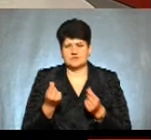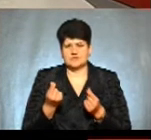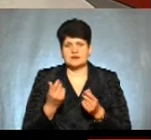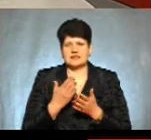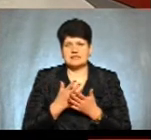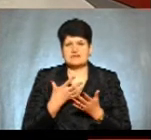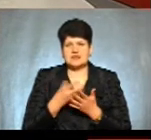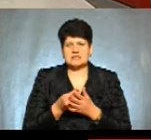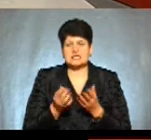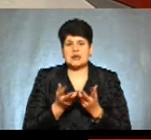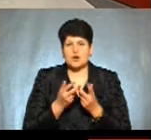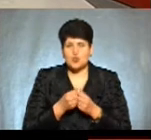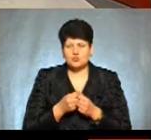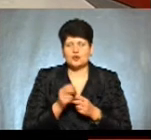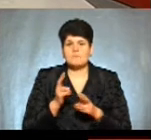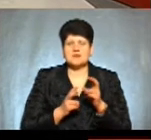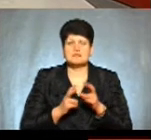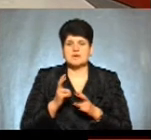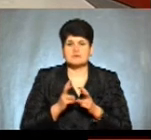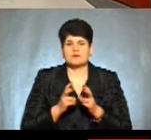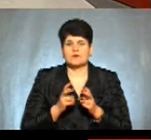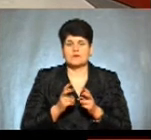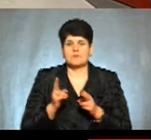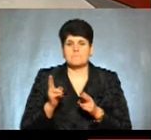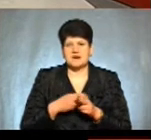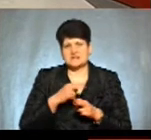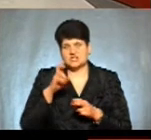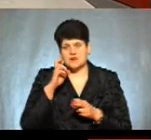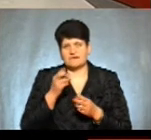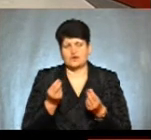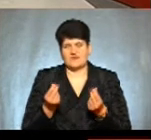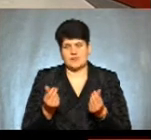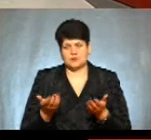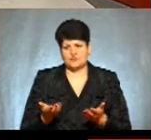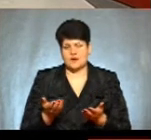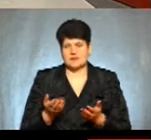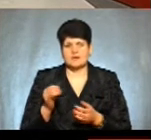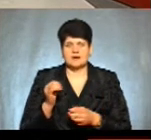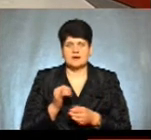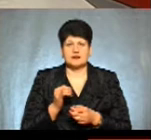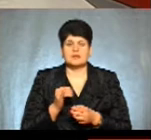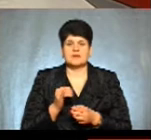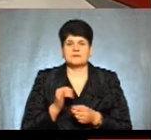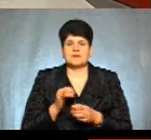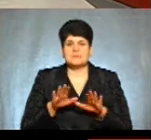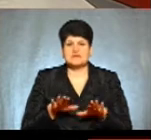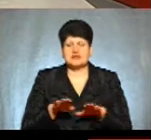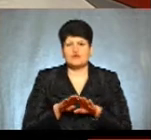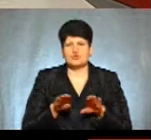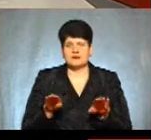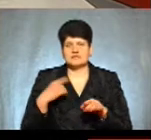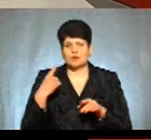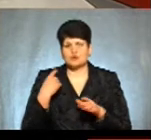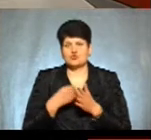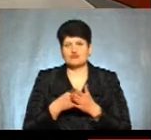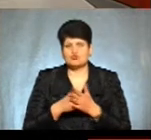фінансування є за власний рахунок, підприємства обходяться без державного фінансування, і хіба що на місцевому рівні, це з